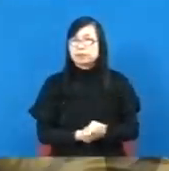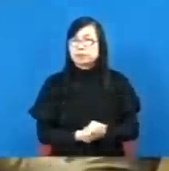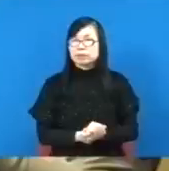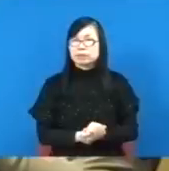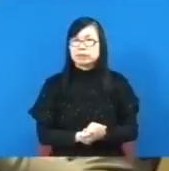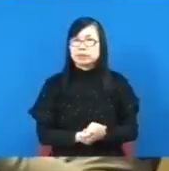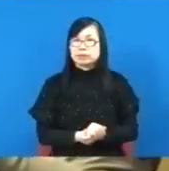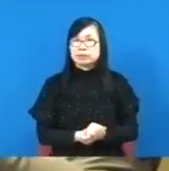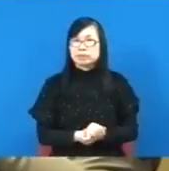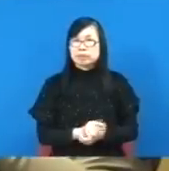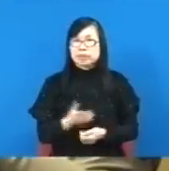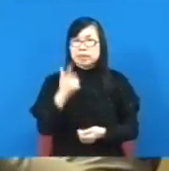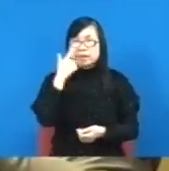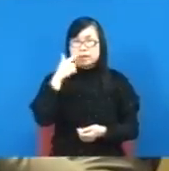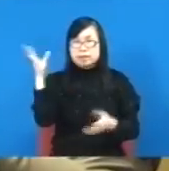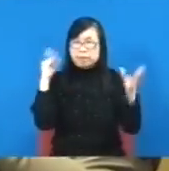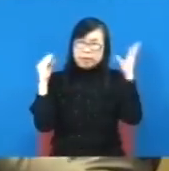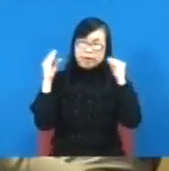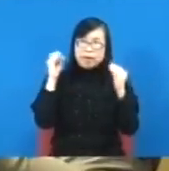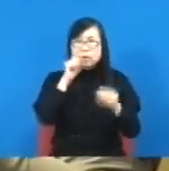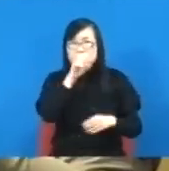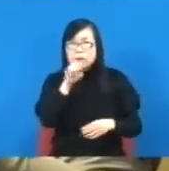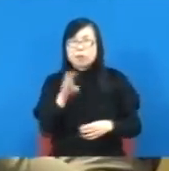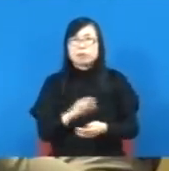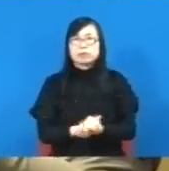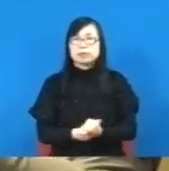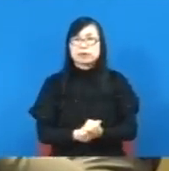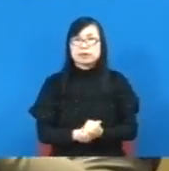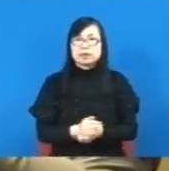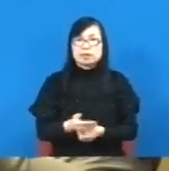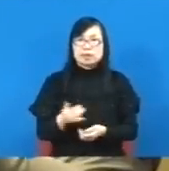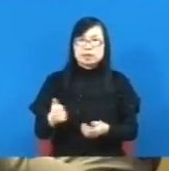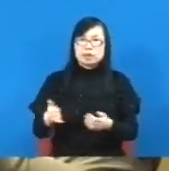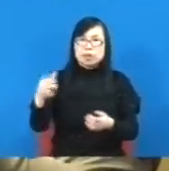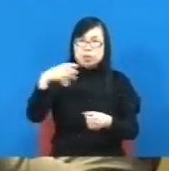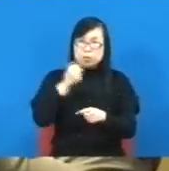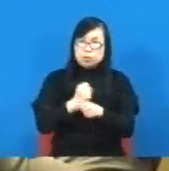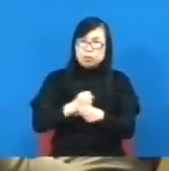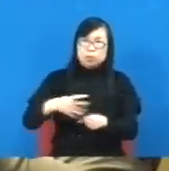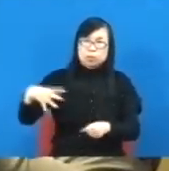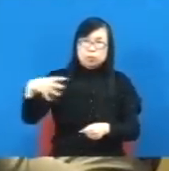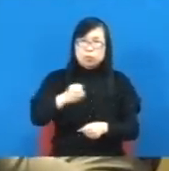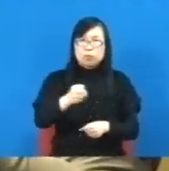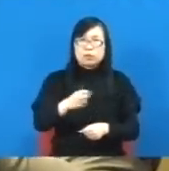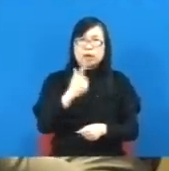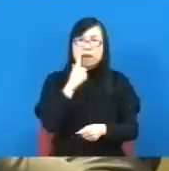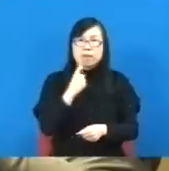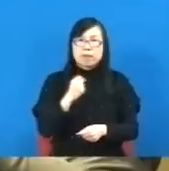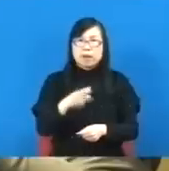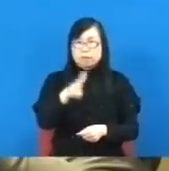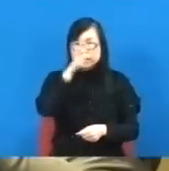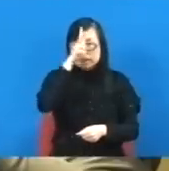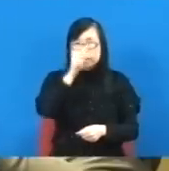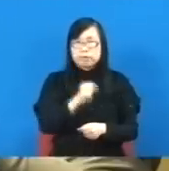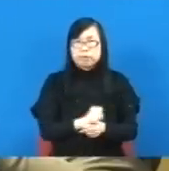話即係嗱，啲新聞又咁做啊，咁做嘅攞翻嚟講啦。就上咗台之後，又話好多嗰啲貪官又整治，